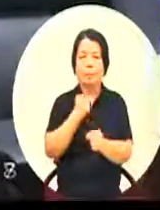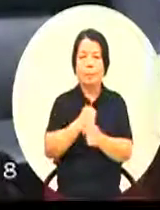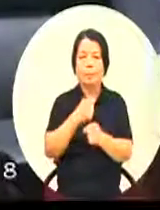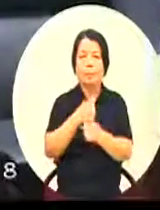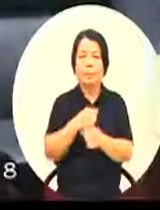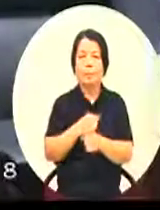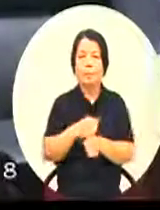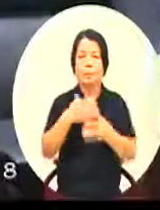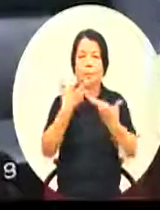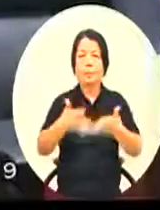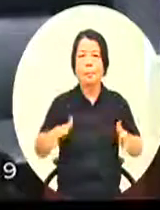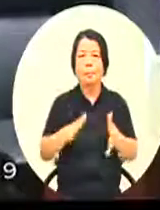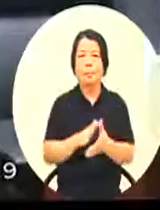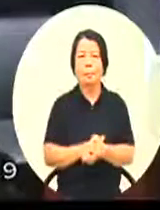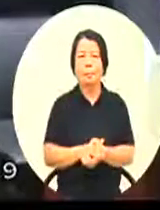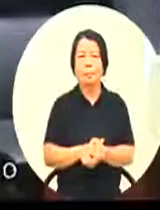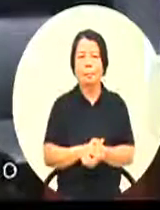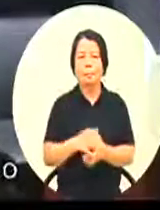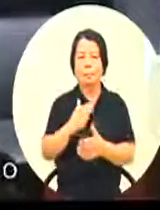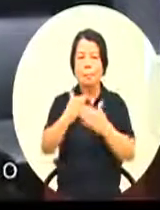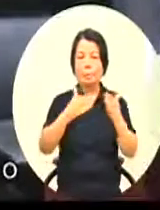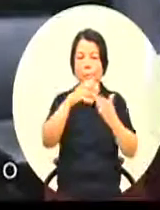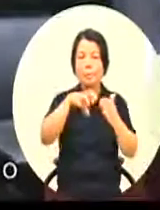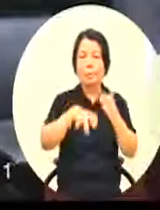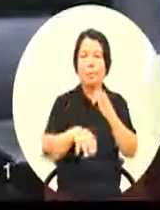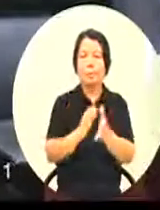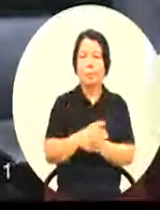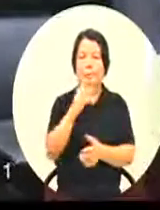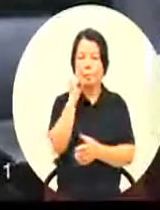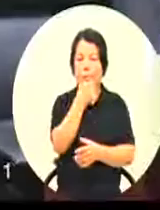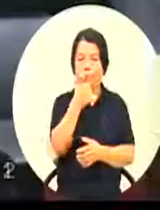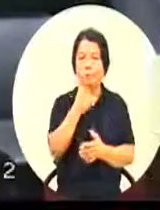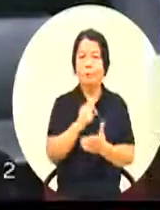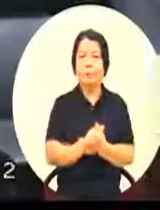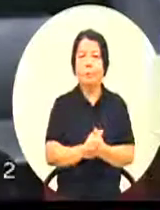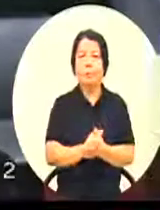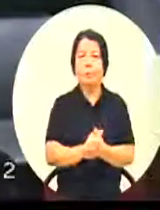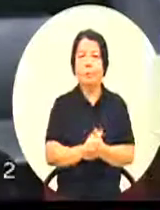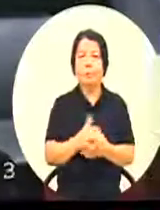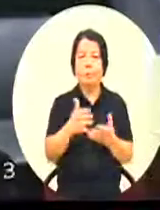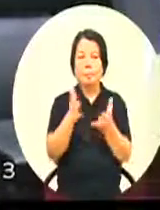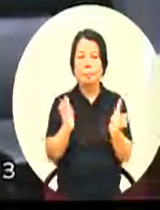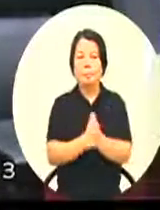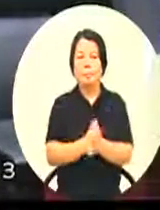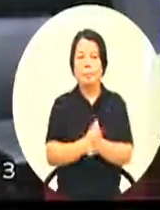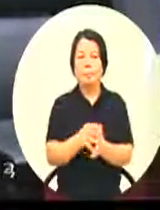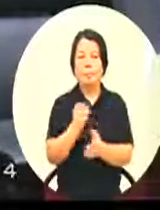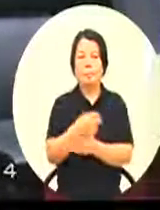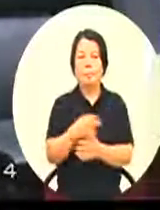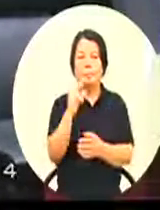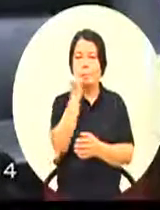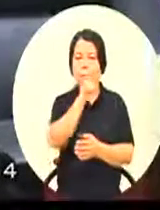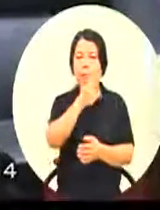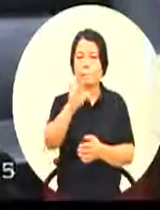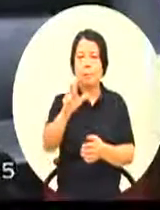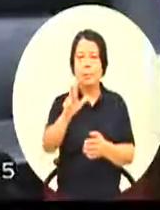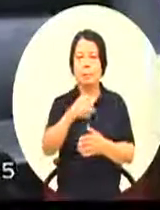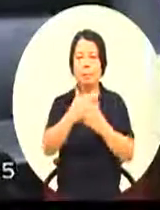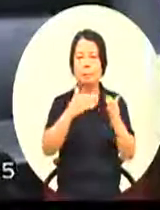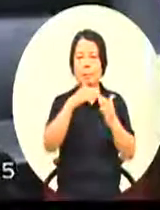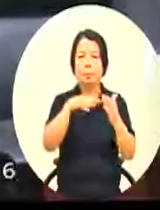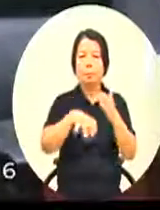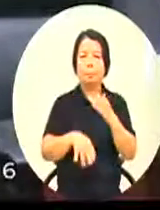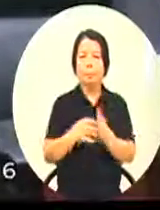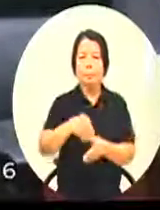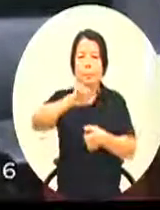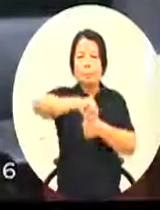的在学校里面的一些特殊的一些学校特色学校里面，其实我们还可以增